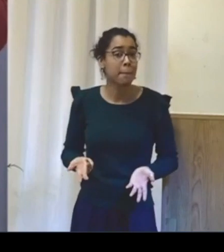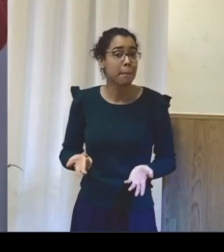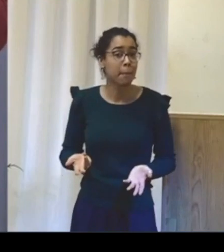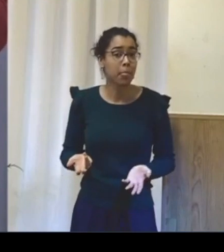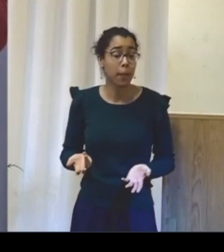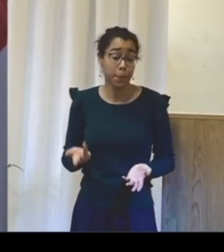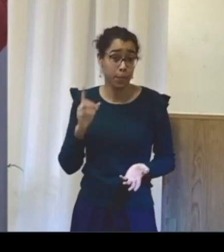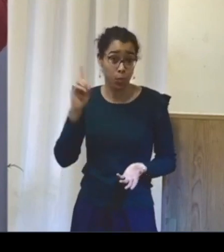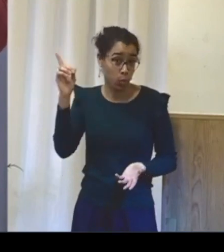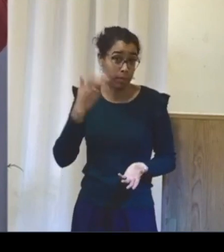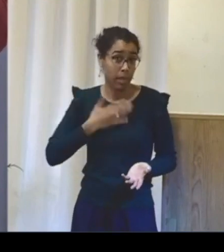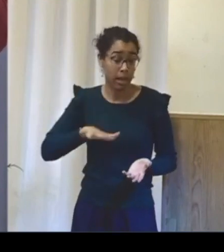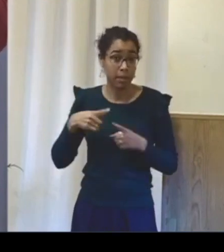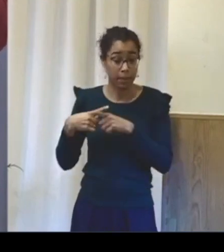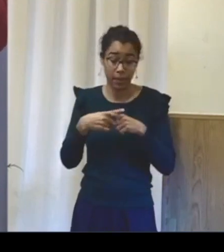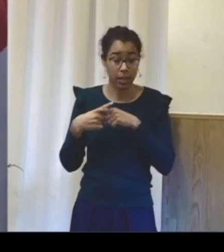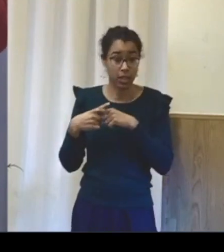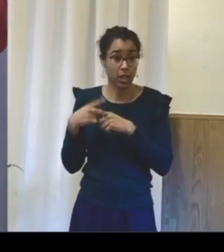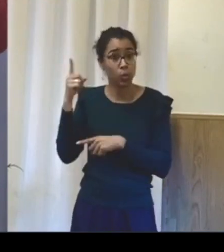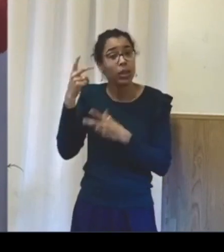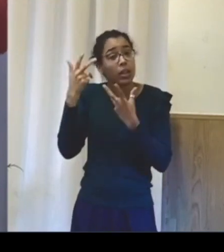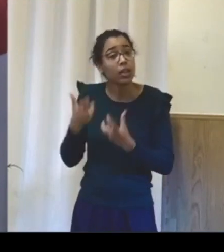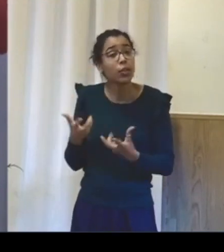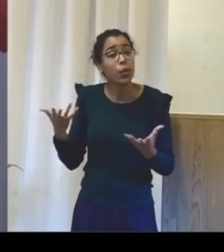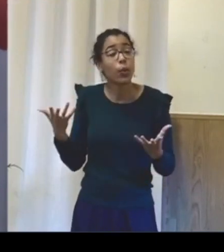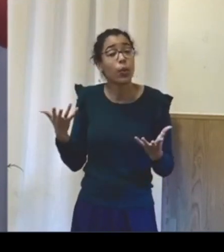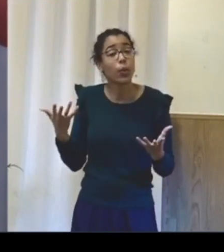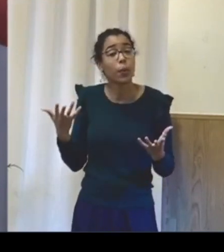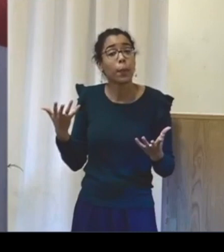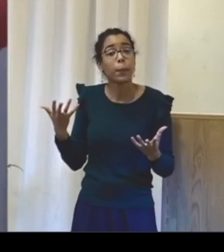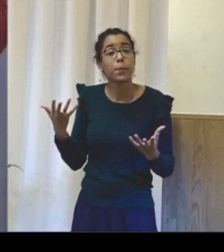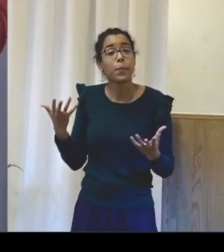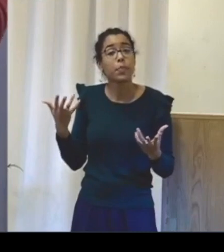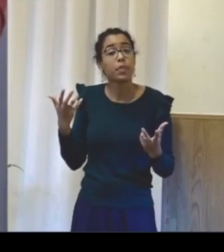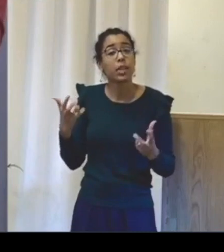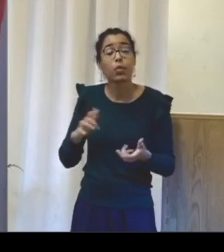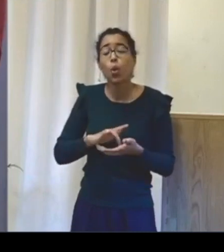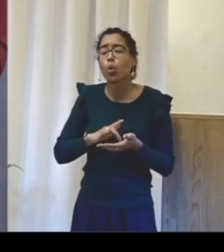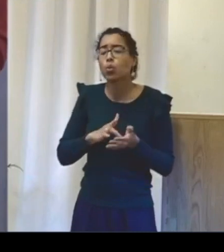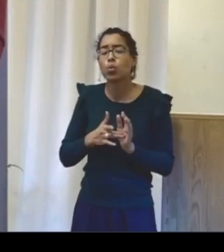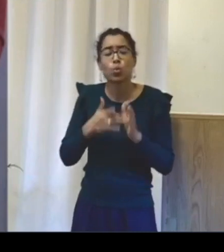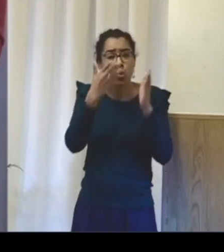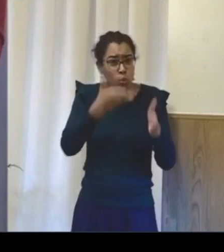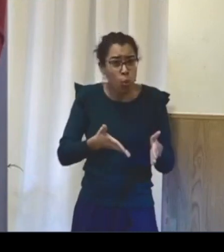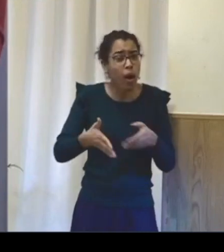Il n'aime pas partager. Il veut tout ton